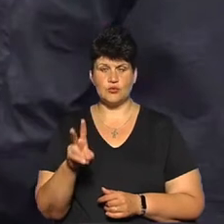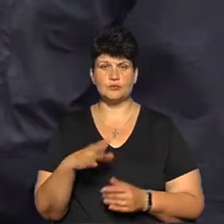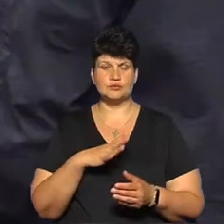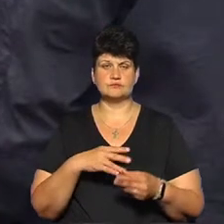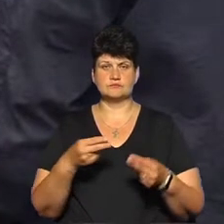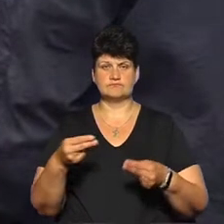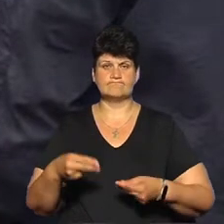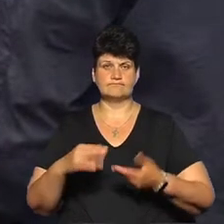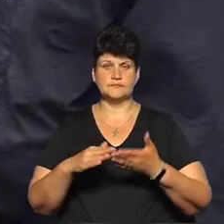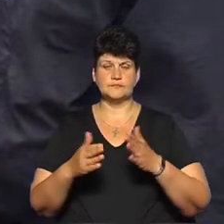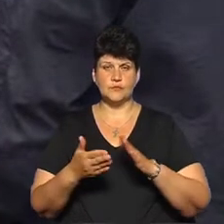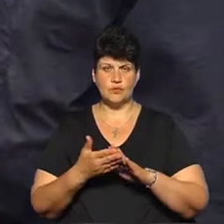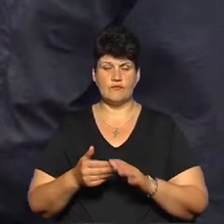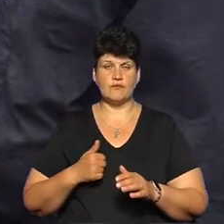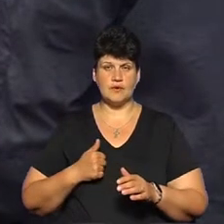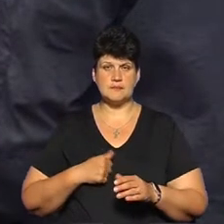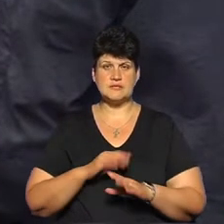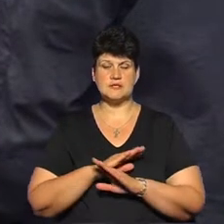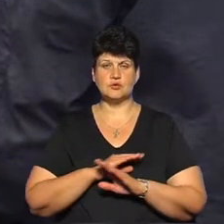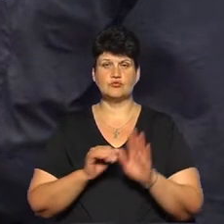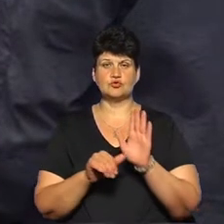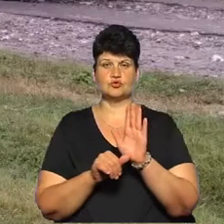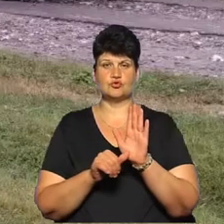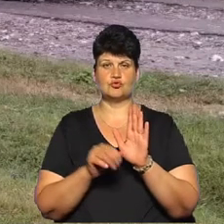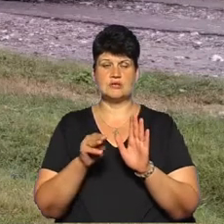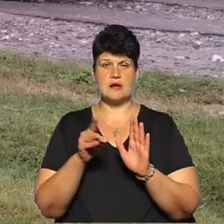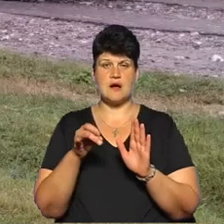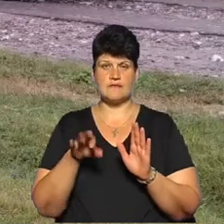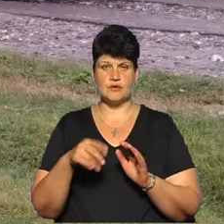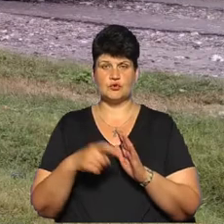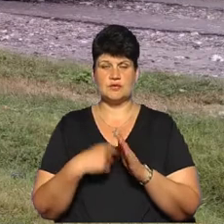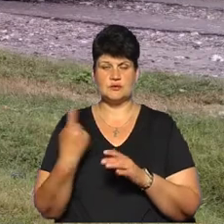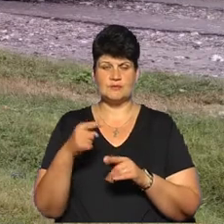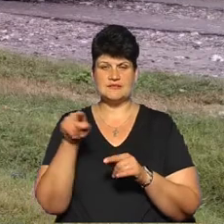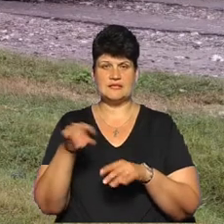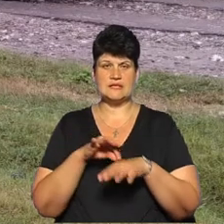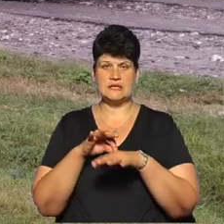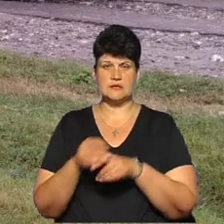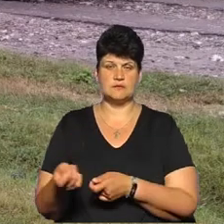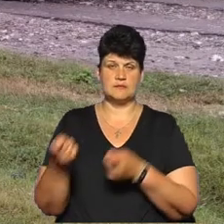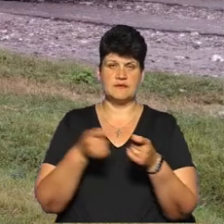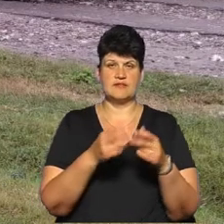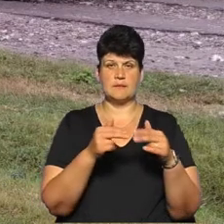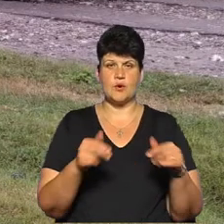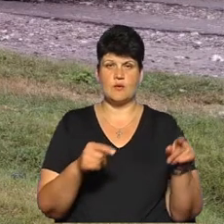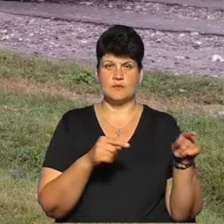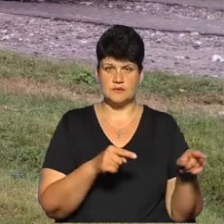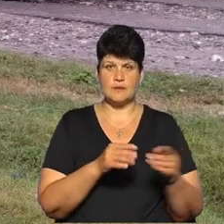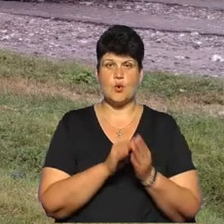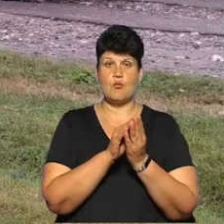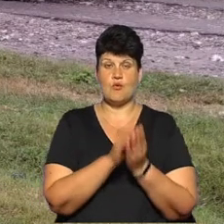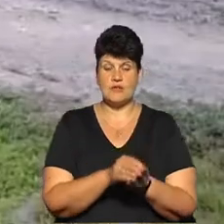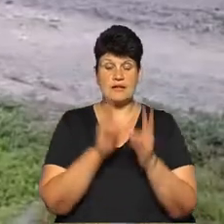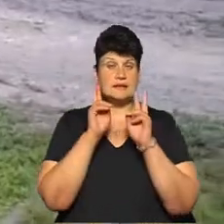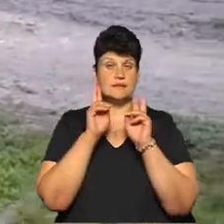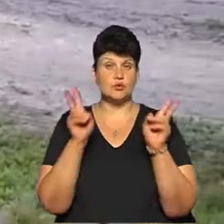Збройних силах України, загинув 6 травня на Донеччині. Звідти тіло бійця доправили у Дніпро. Там його поховали як невідому